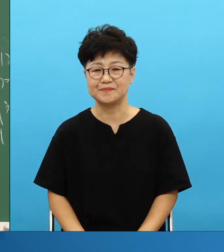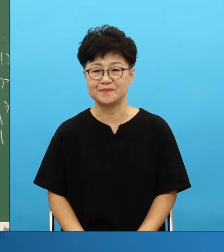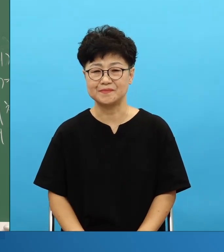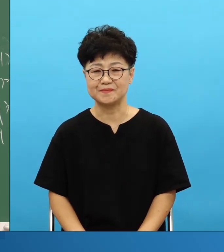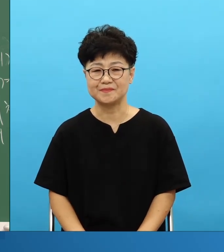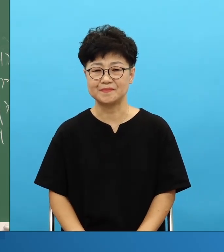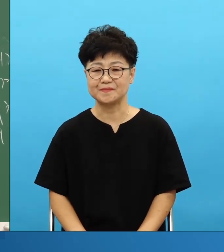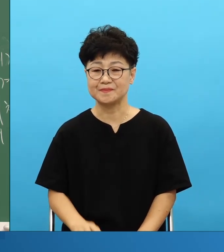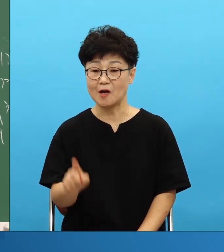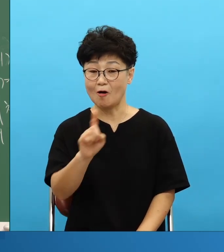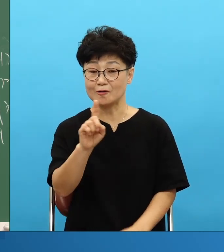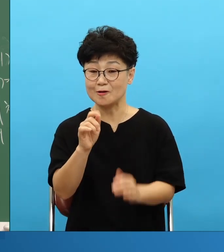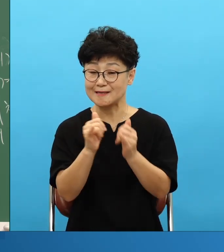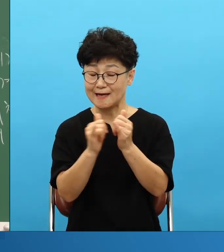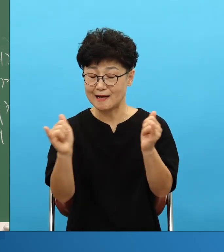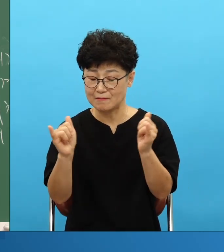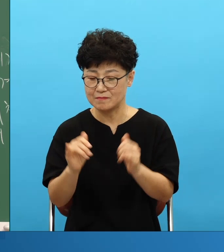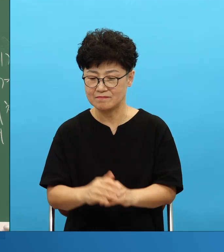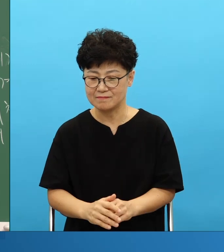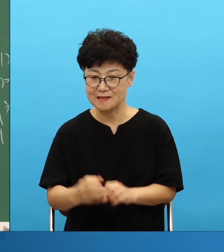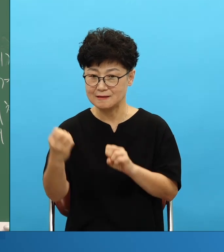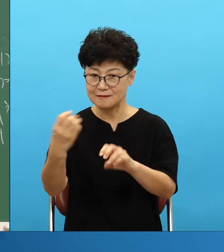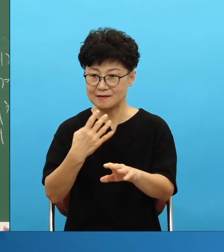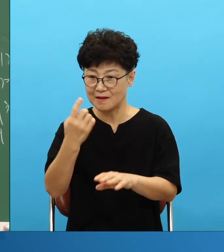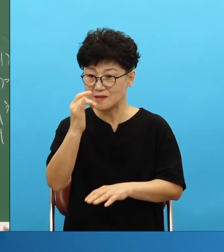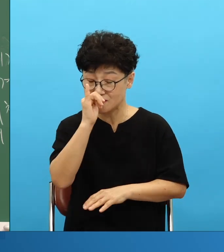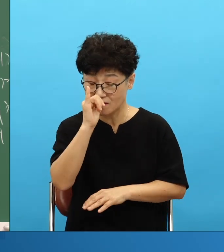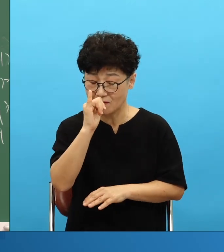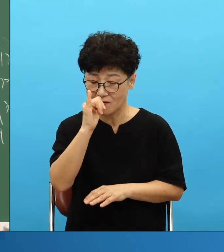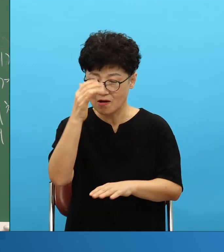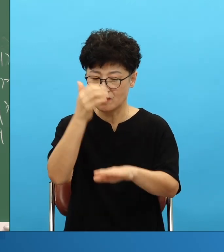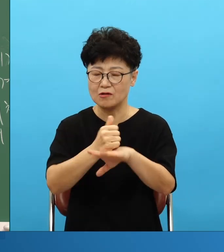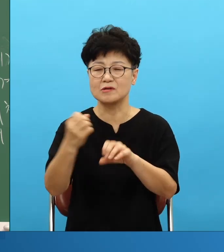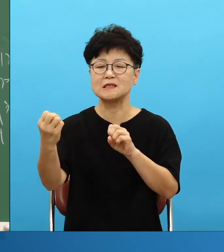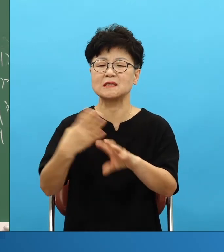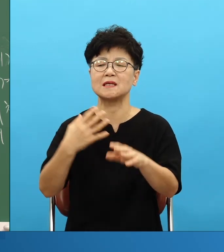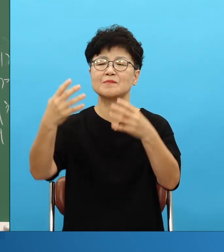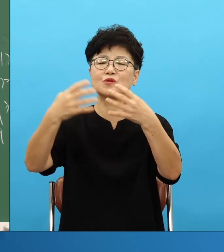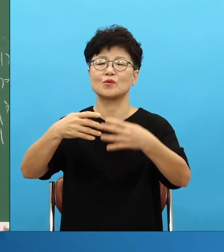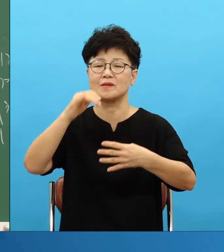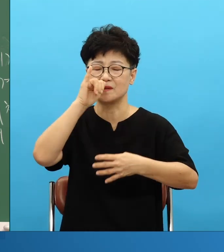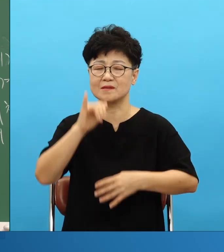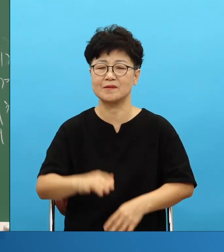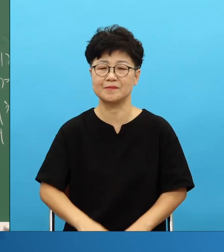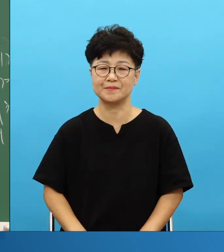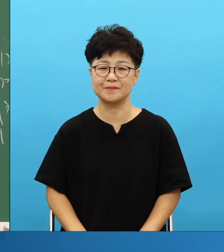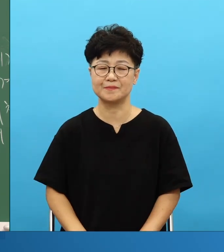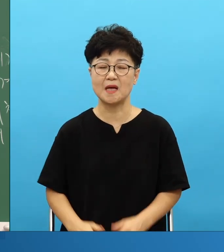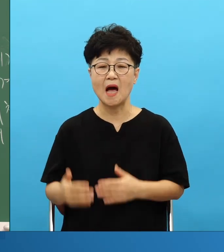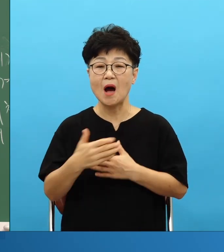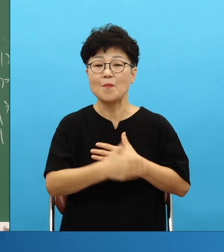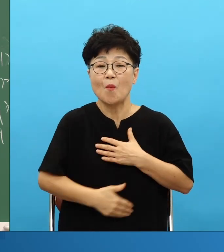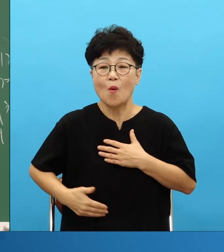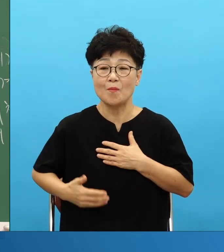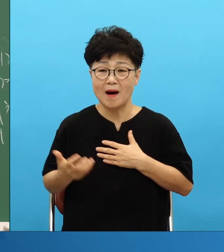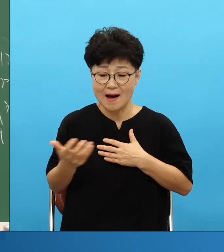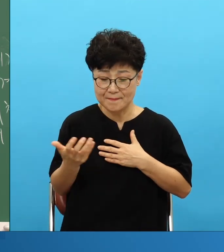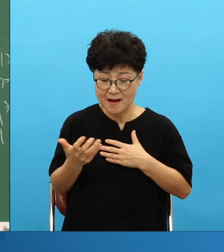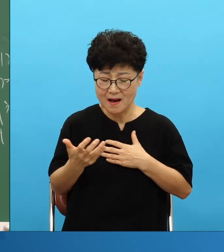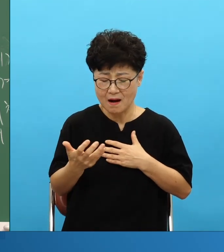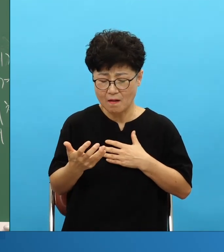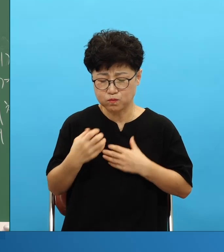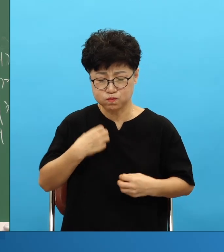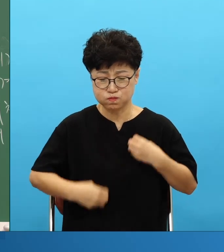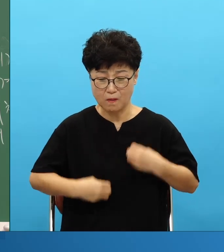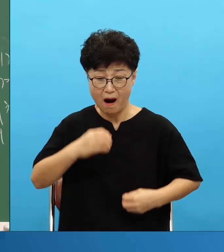때문에 오는 겁니다. And there are some people who unwittingly might gain all that. It's because they're already equipped with this. 몸이 아프다. 아플 조건이 되어 있기 때문에 아픈 That 거예요. if your